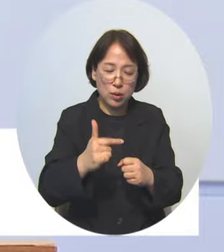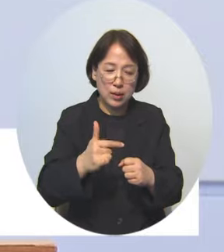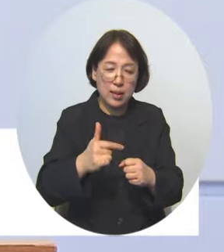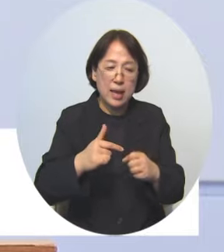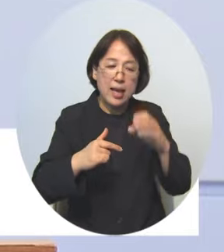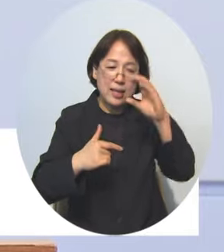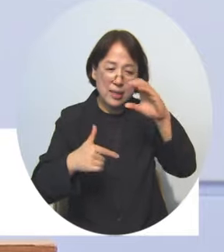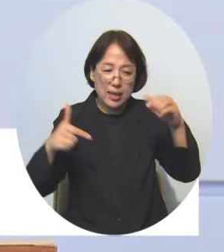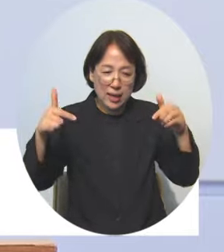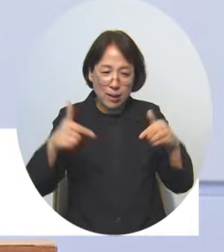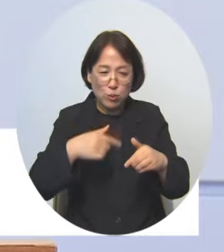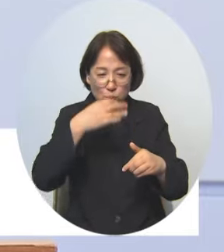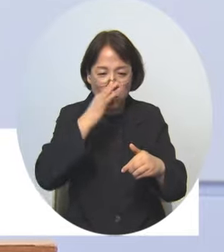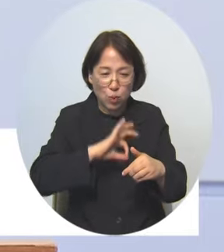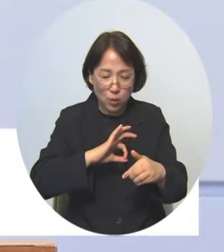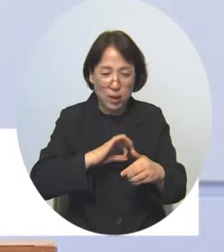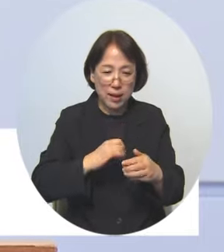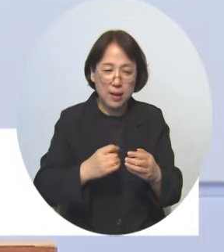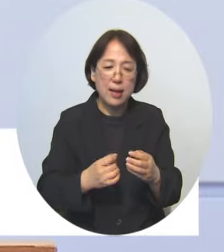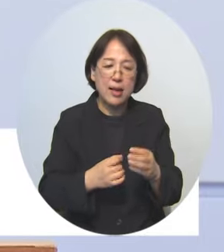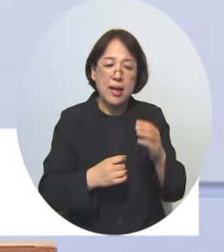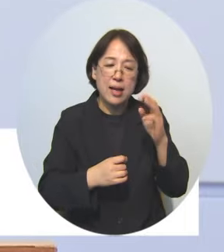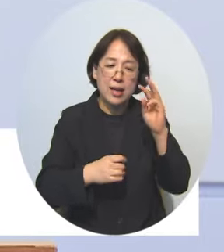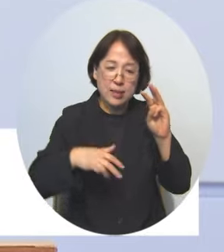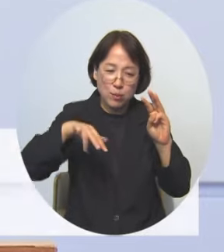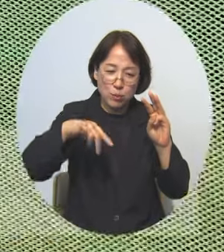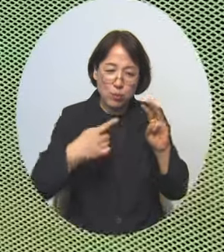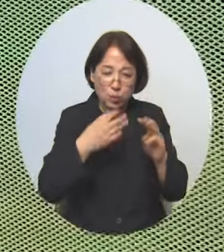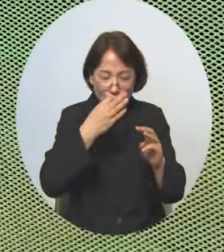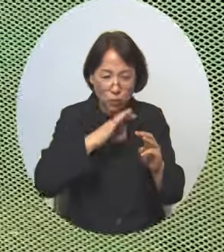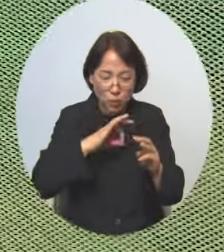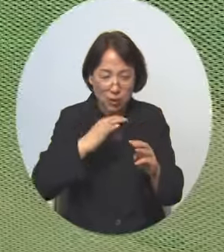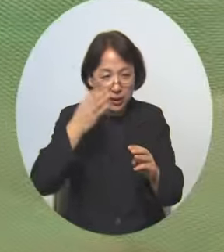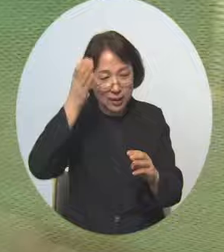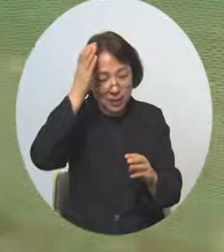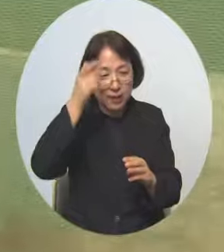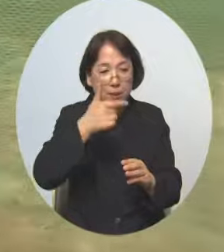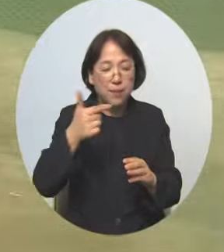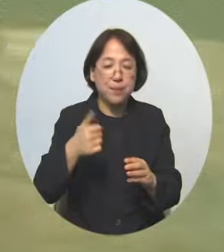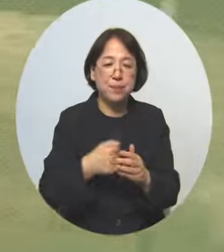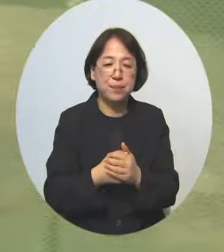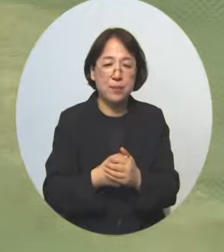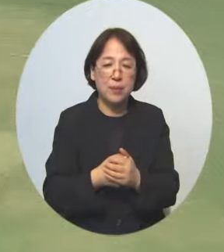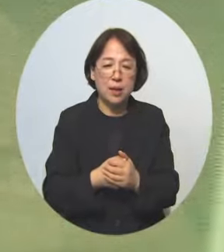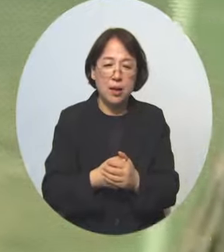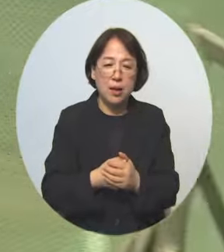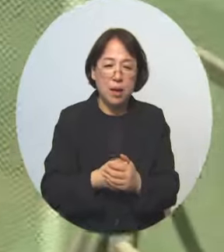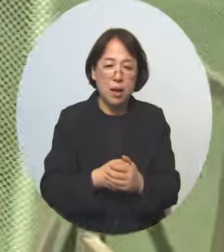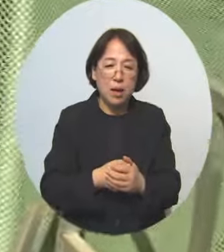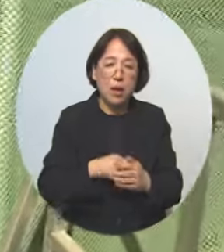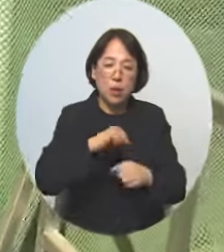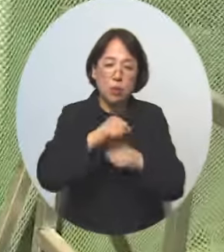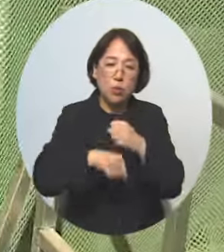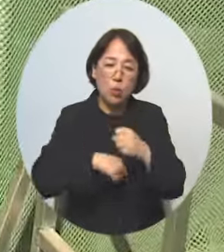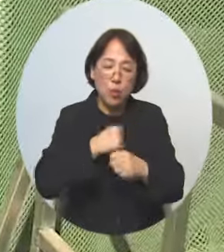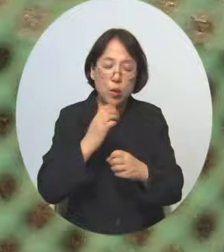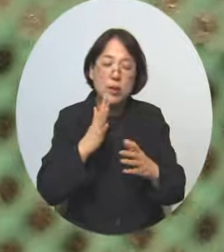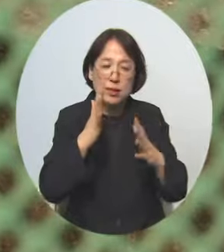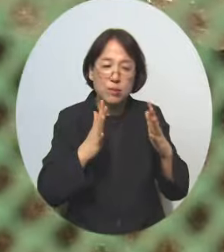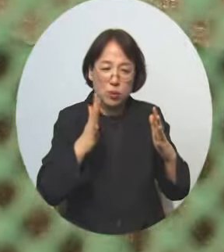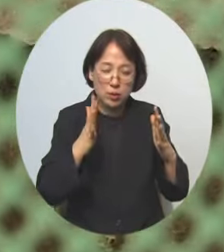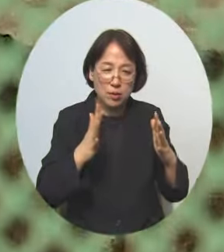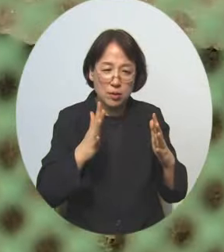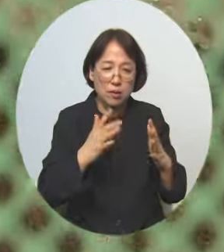등 일석삼조의 효과를 기대하고 있습니다. 이에 더해 동식물성 잔재물 등 미활용